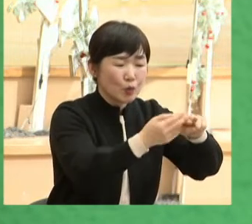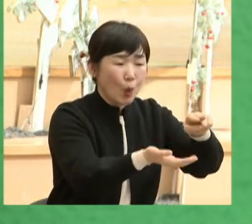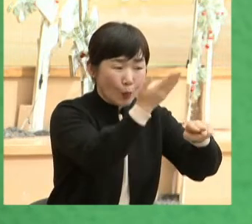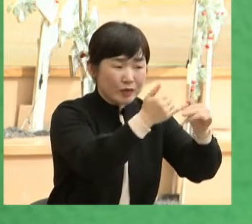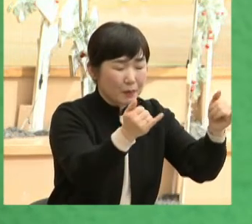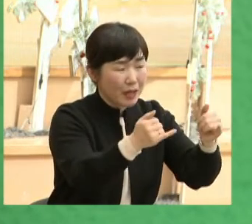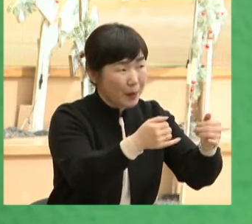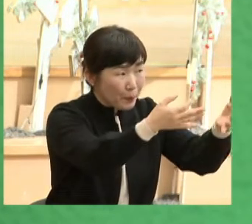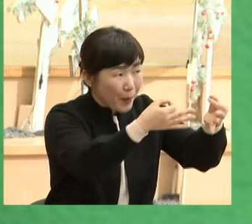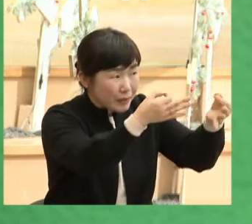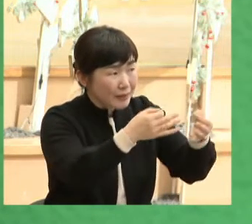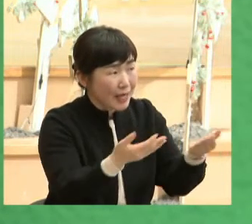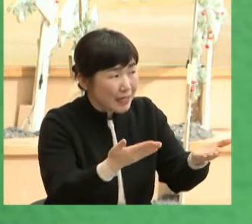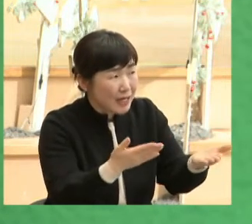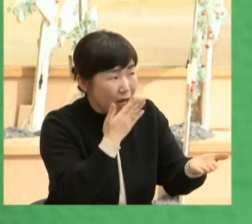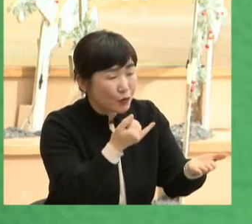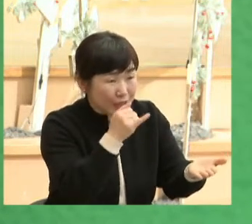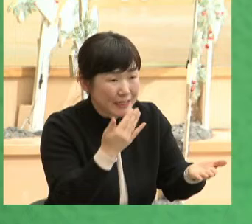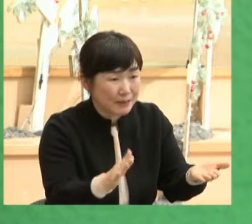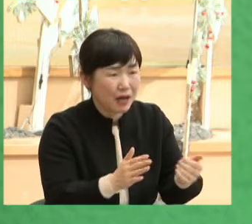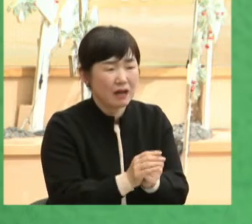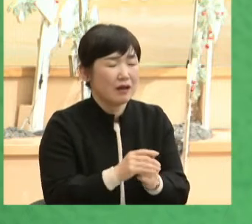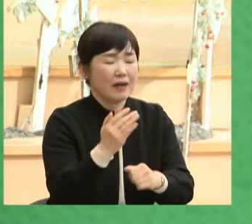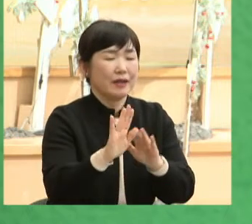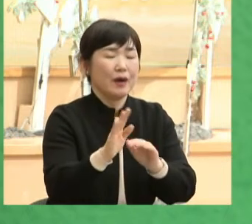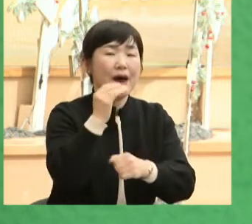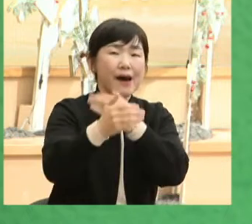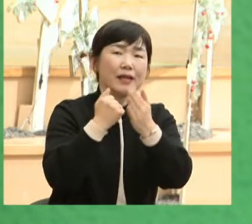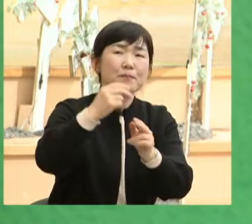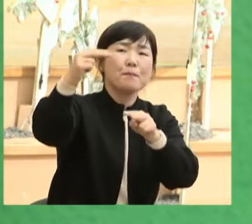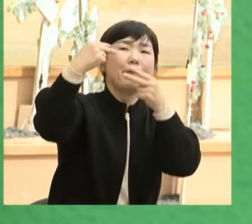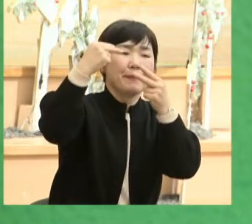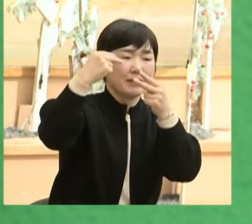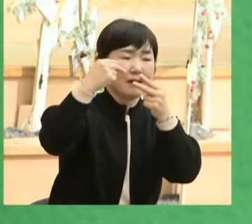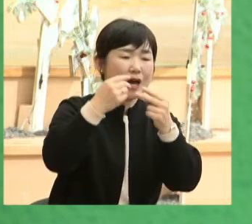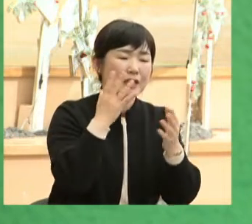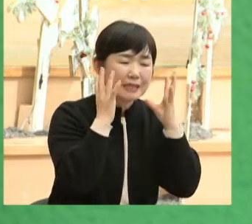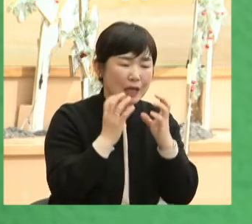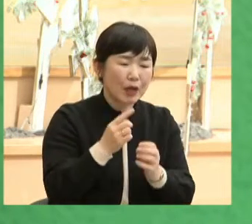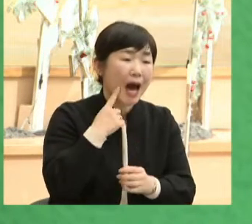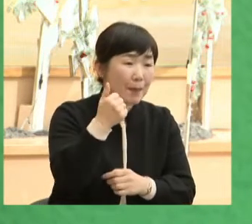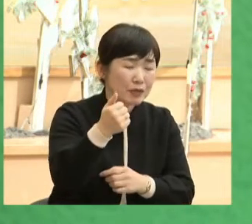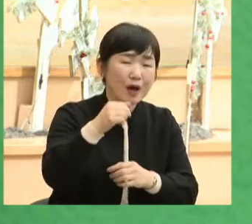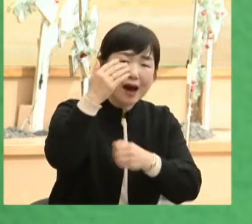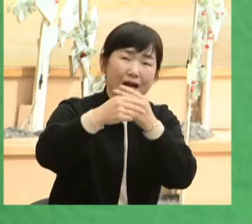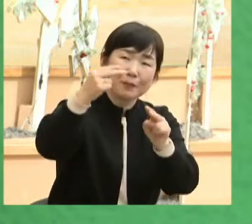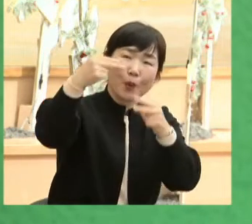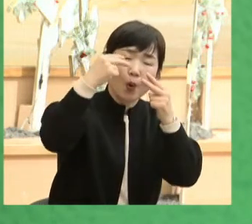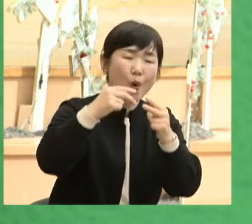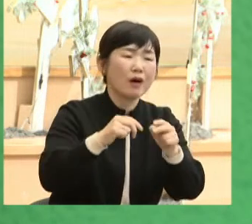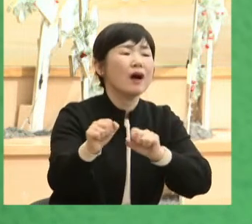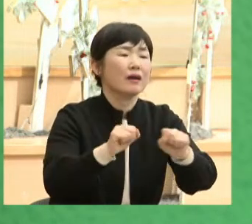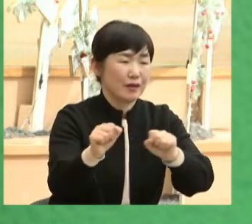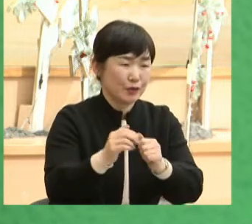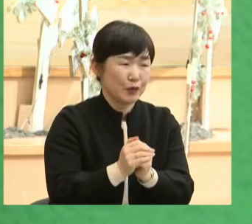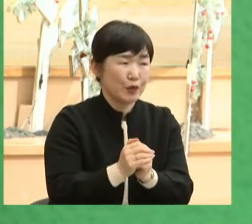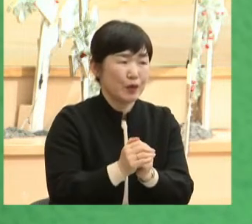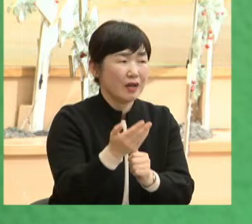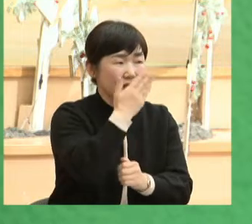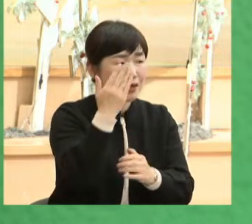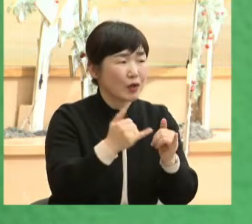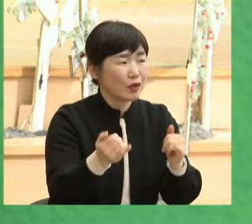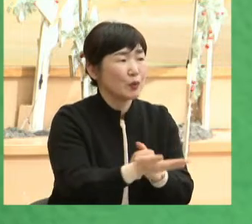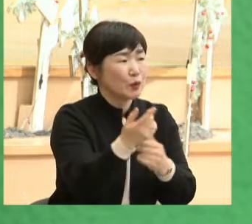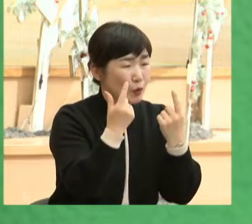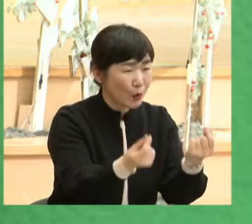많은 사갈현 어떡해요 하나님 앞에서 있다 그 말인 거예요 청년들 같은 경우도 마찬가지예요 작지만 사업을 경안